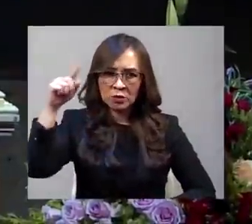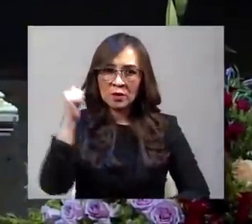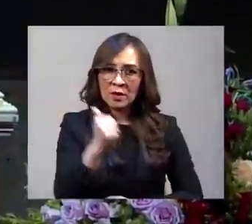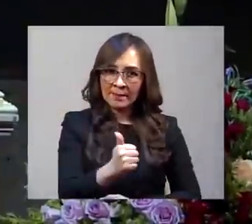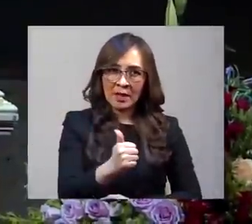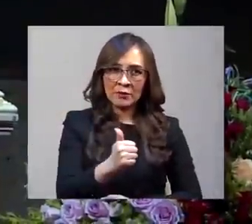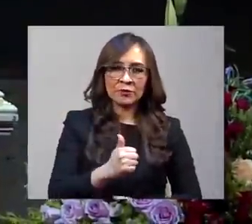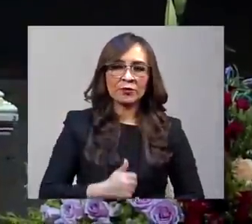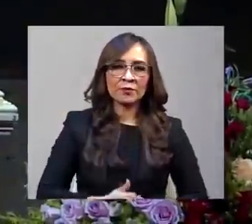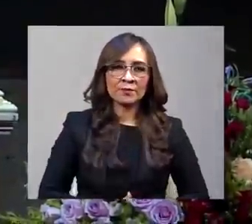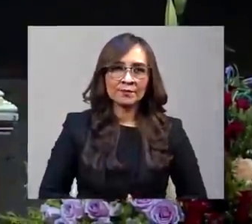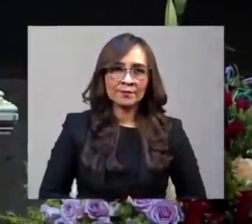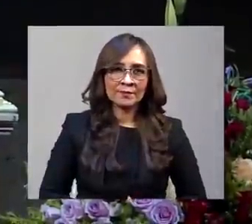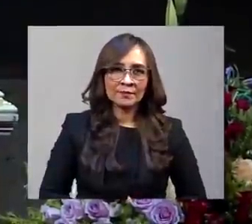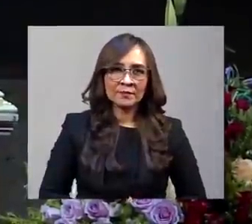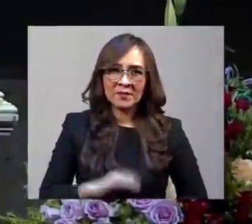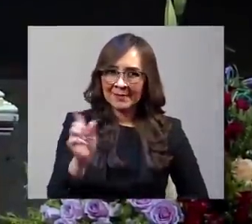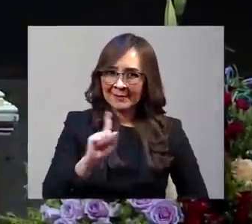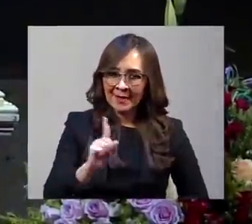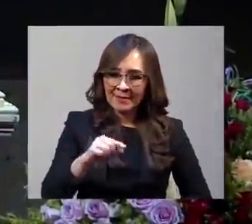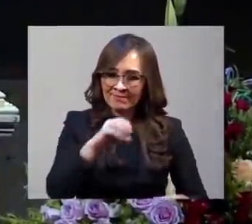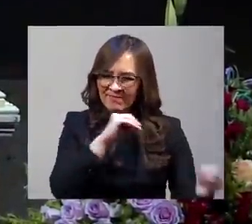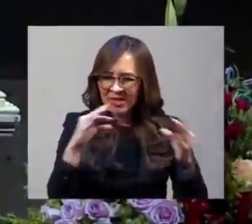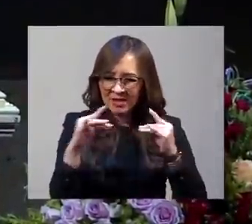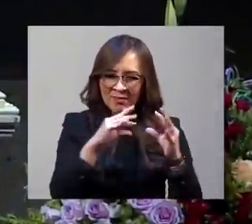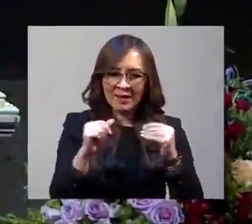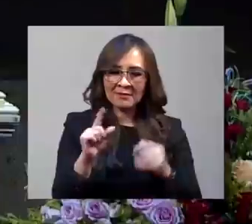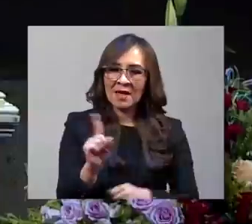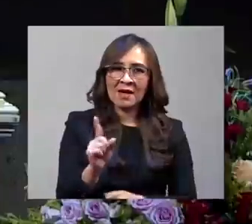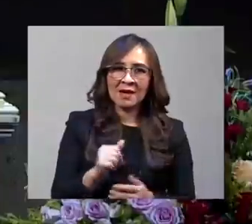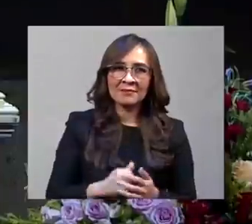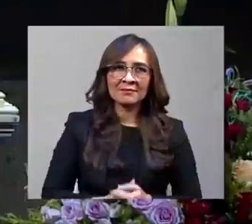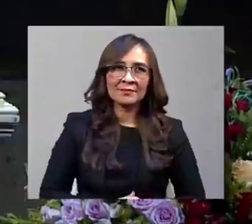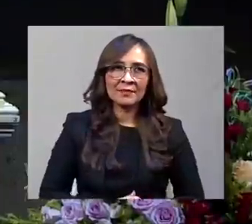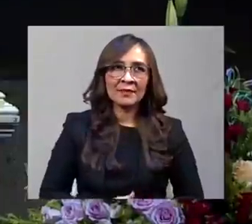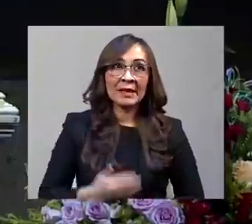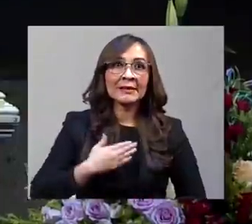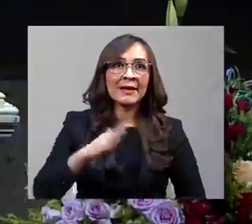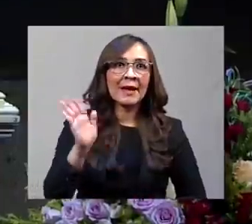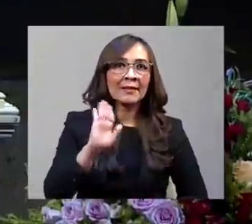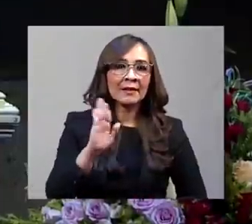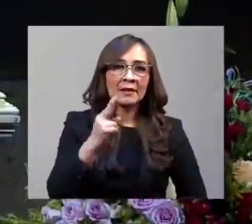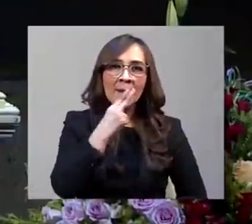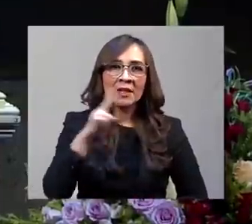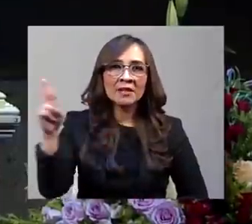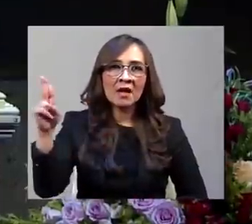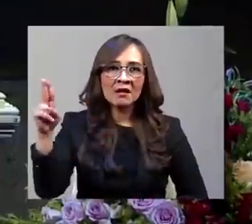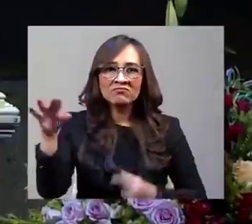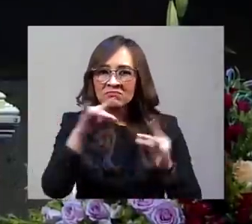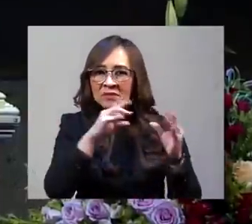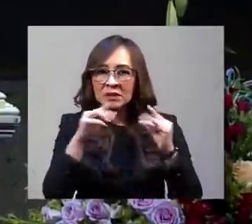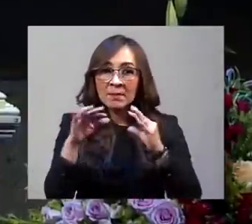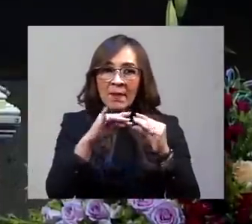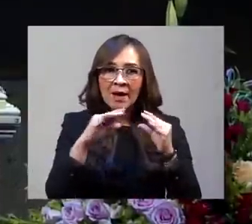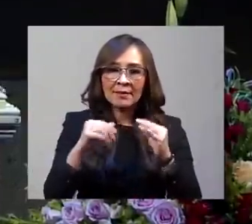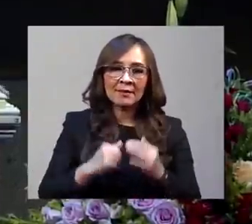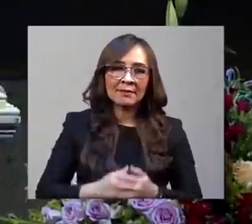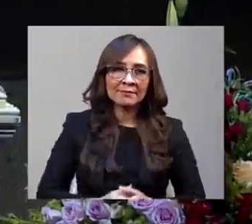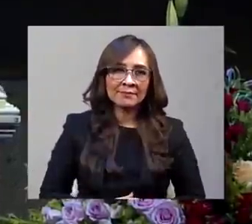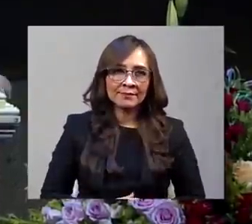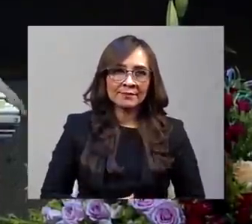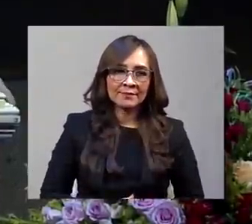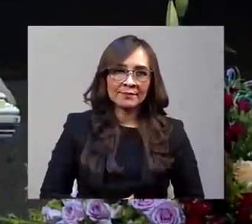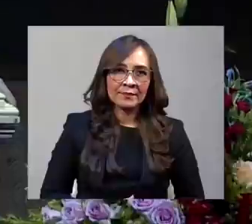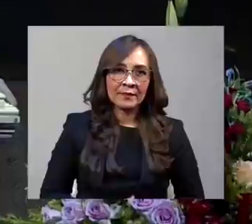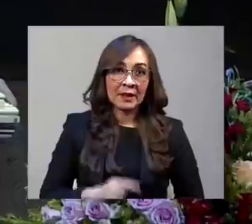enggak usah kita berdebat. Pokoknya dalam iman Kristen, makanya selalu saya tidak percaya dengan perdebatan. Kenapa? Karena saya percaya sesuai dengan iman kita jadi pada kita.